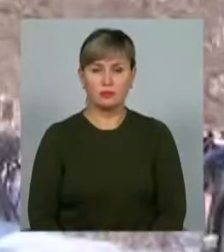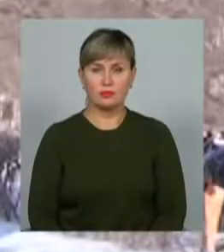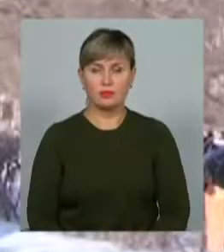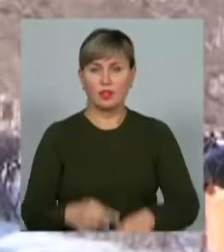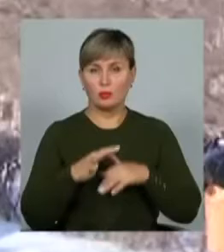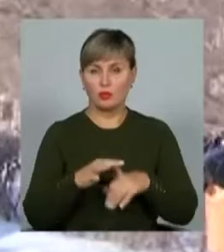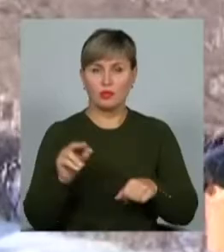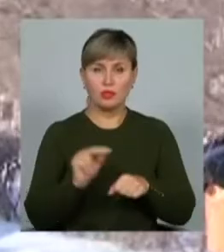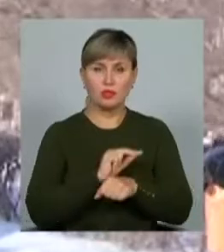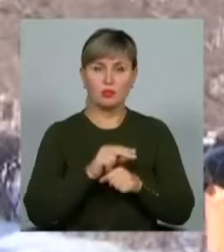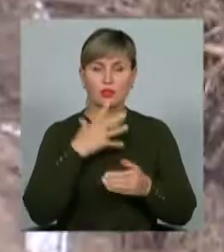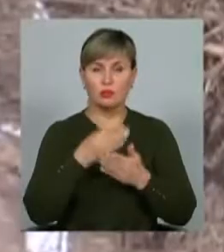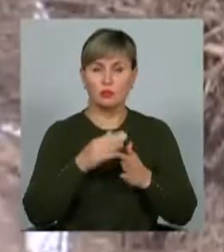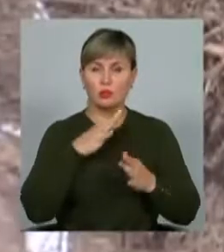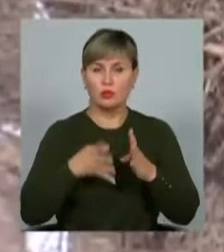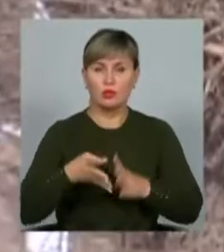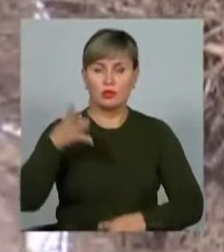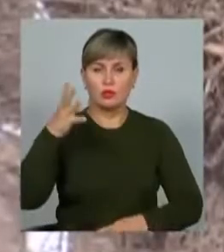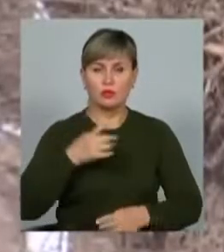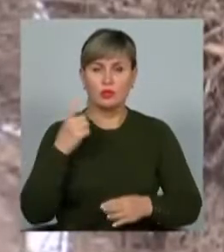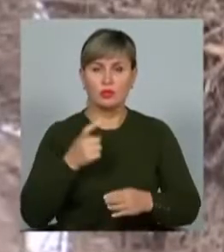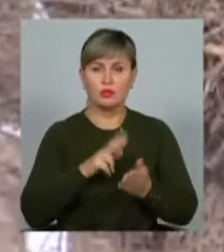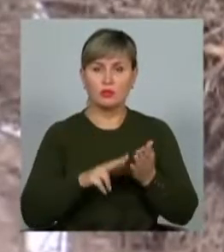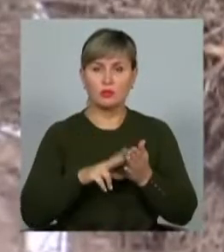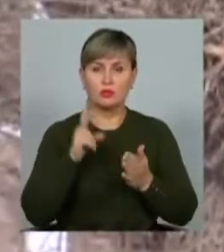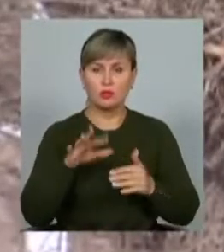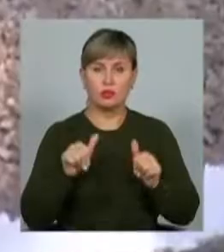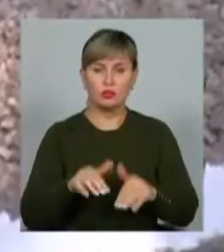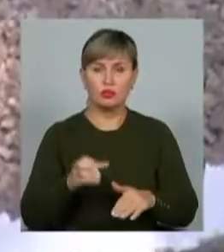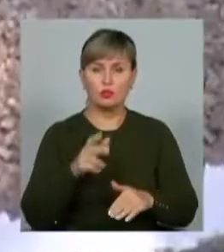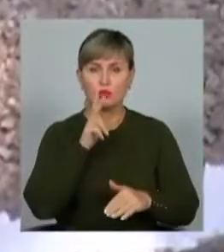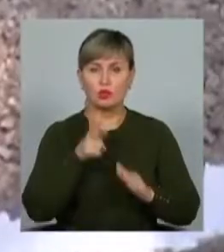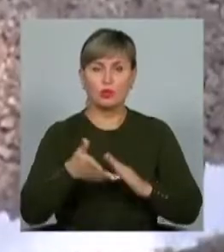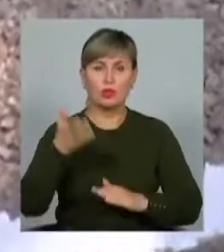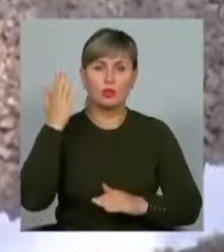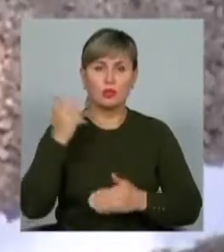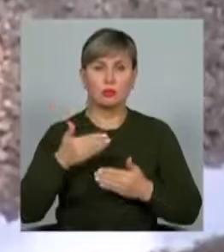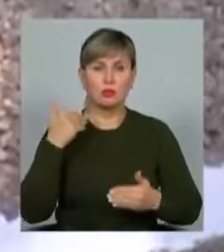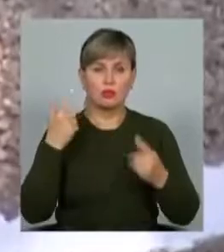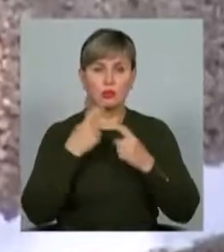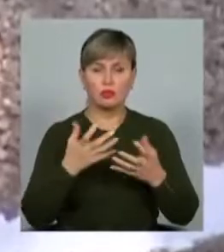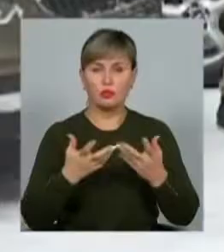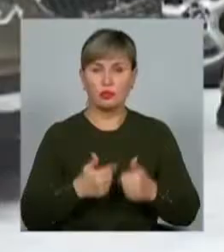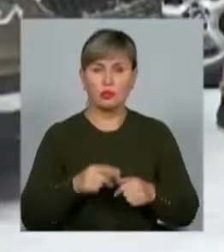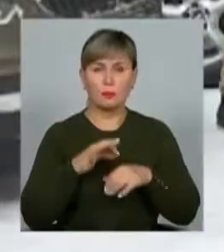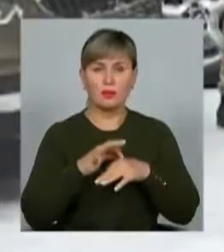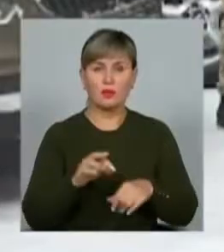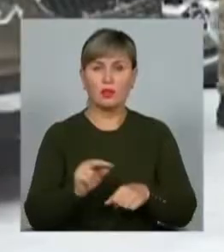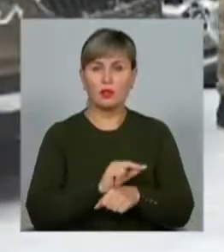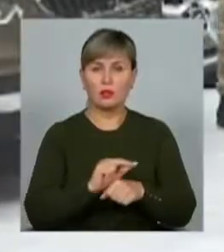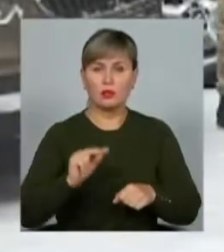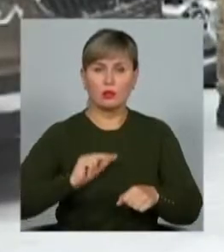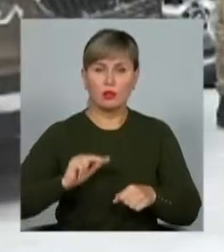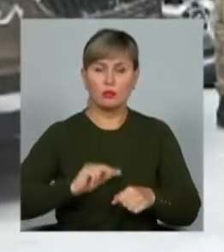Провести капитальный ремонт своей многоэтажки владельцы 80 квартир решили еще 3 года назад. По предварительным подсчетам, на проведение работ должно